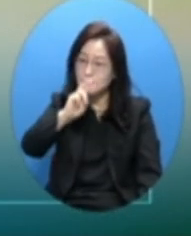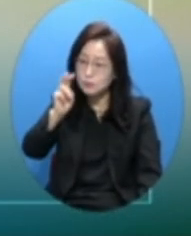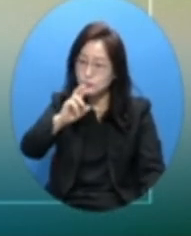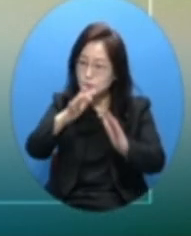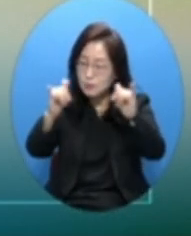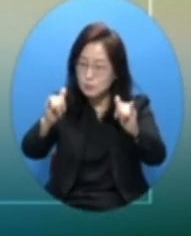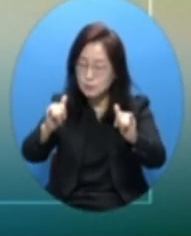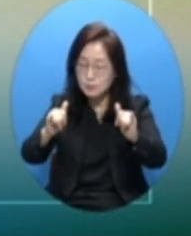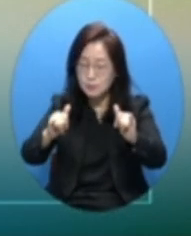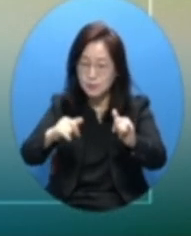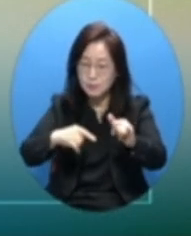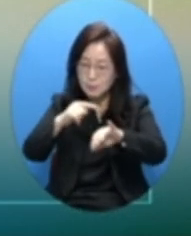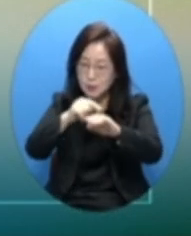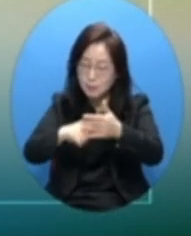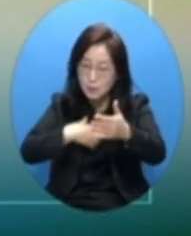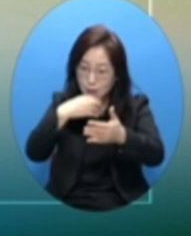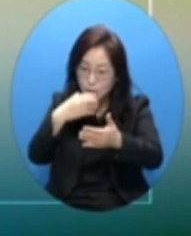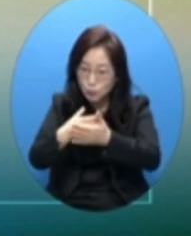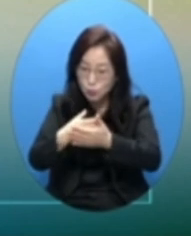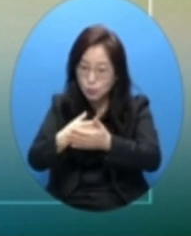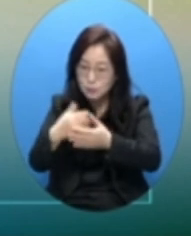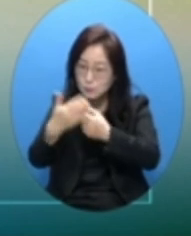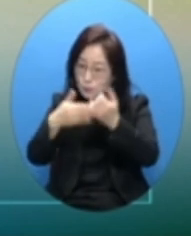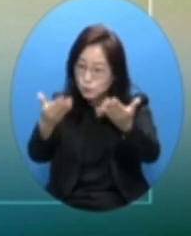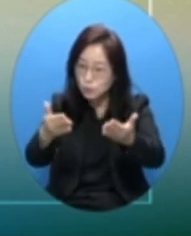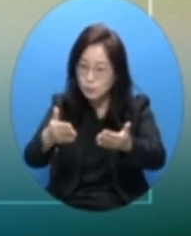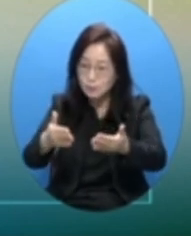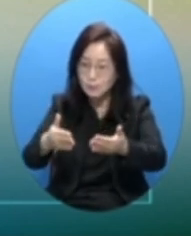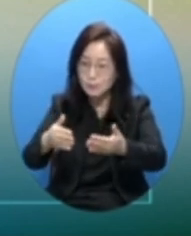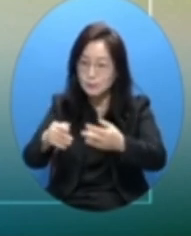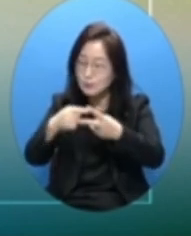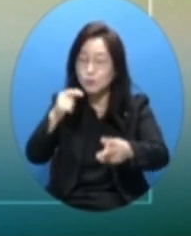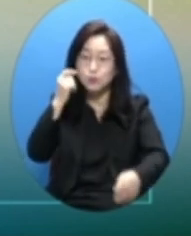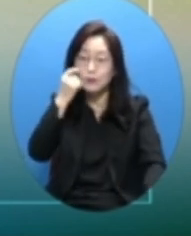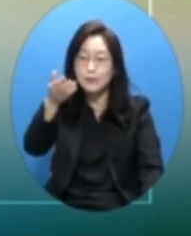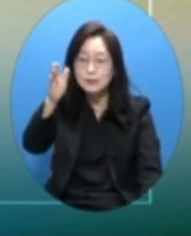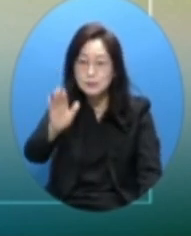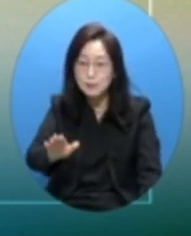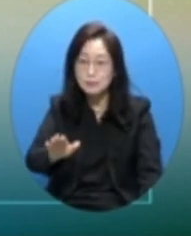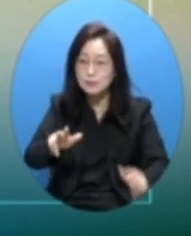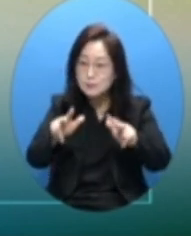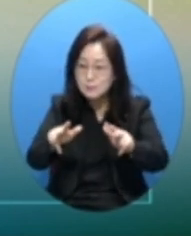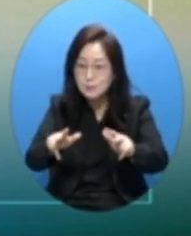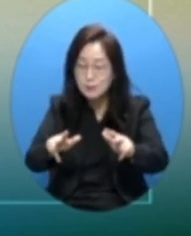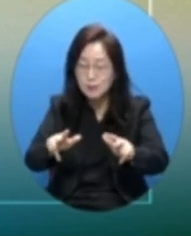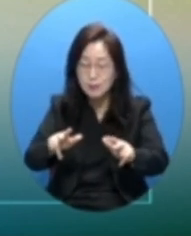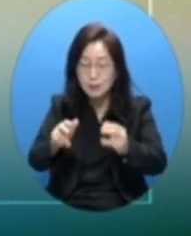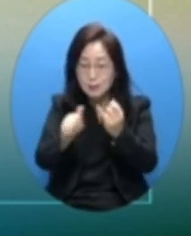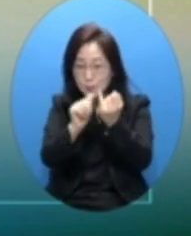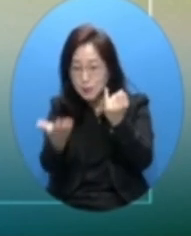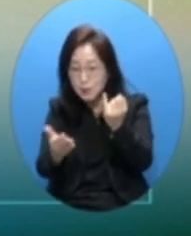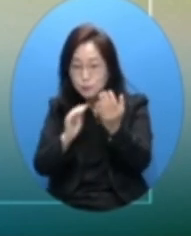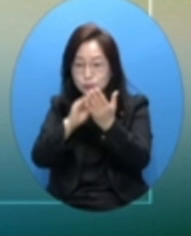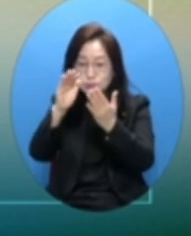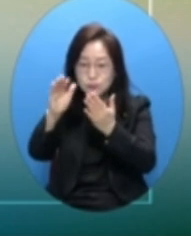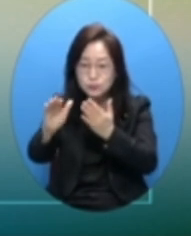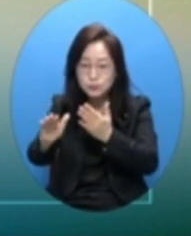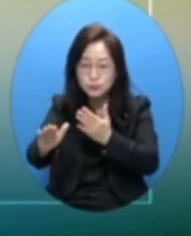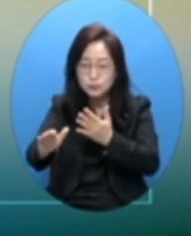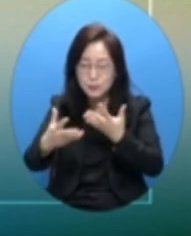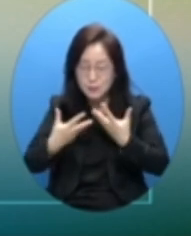줬는지 잘 이해하지 못했습니다 그러나 자신이 어려운 처지에 이르게 되었을 때 엄청난 상실감의 그림자가 내